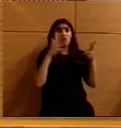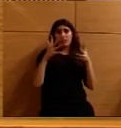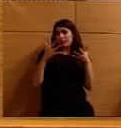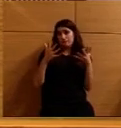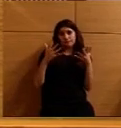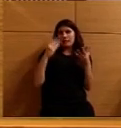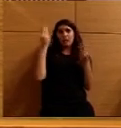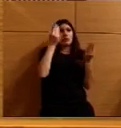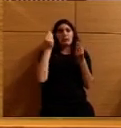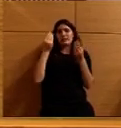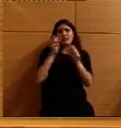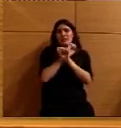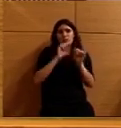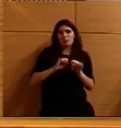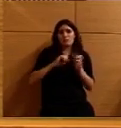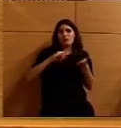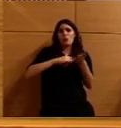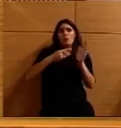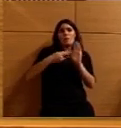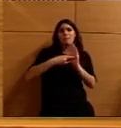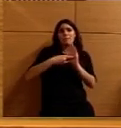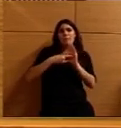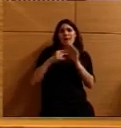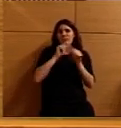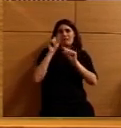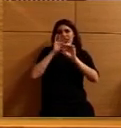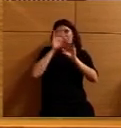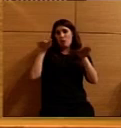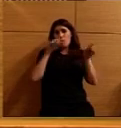amb Medi Ambient, va ser impossible que s'autoritzi un plan de vol per la quantitat